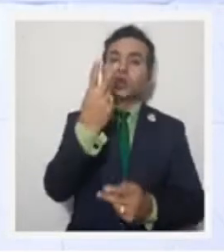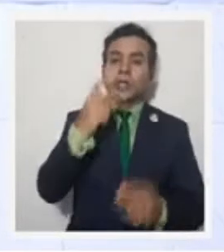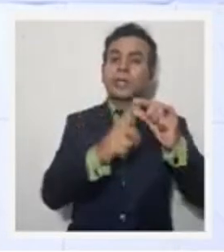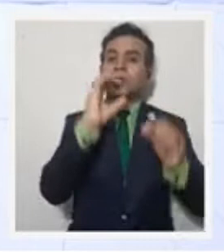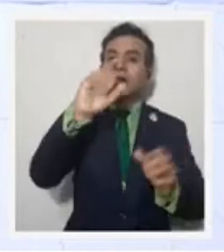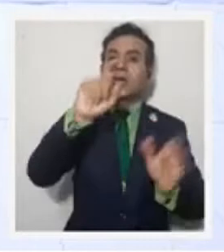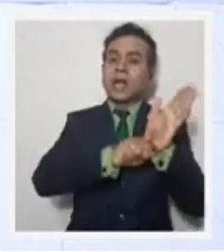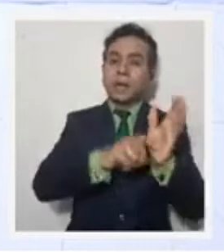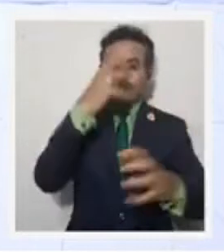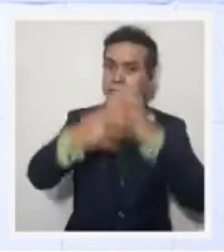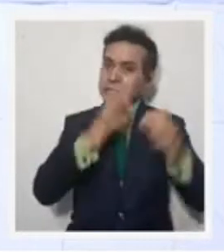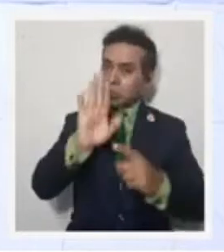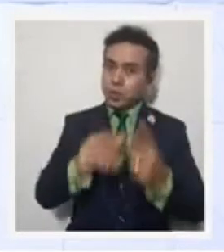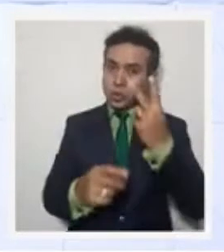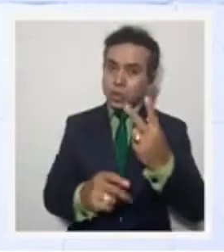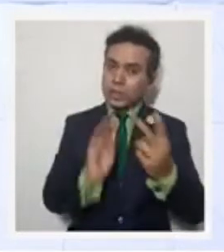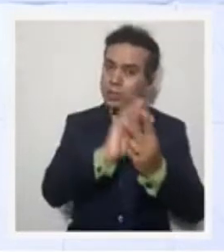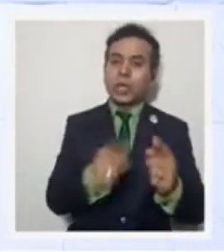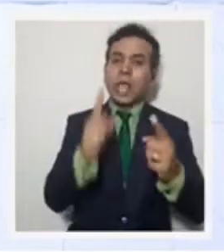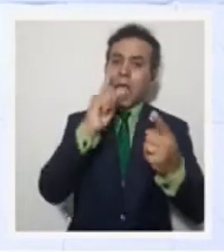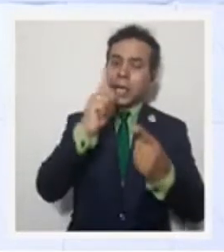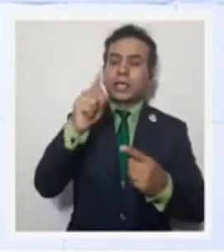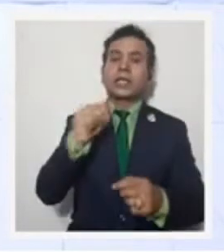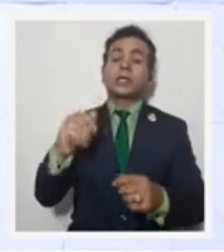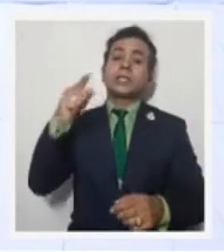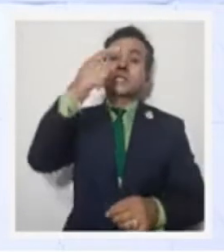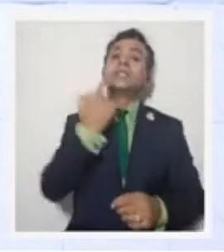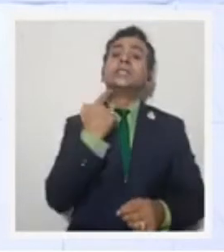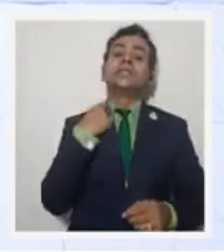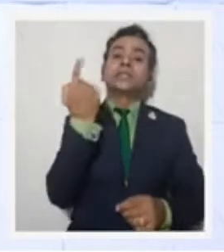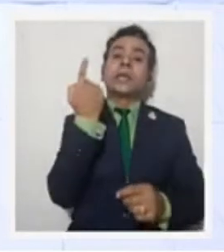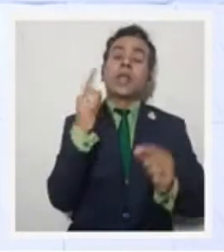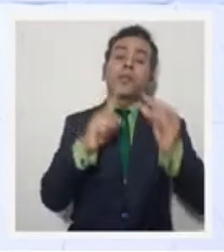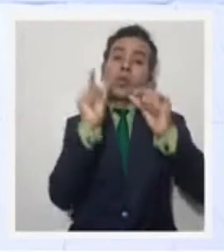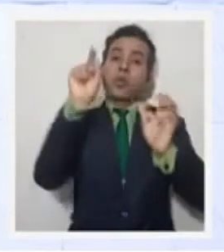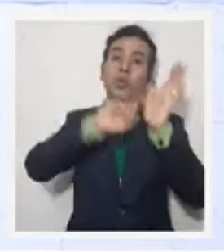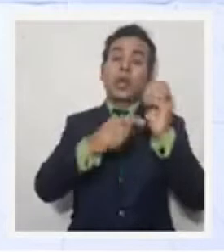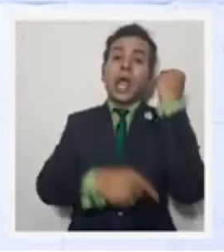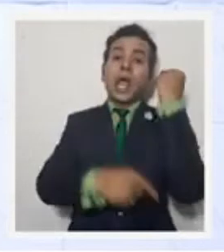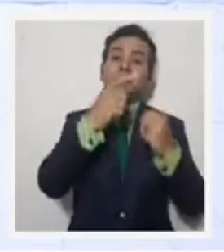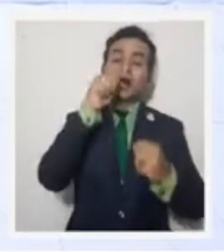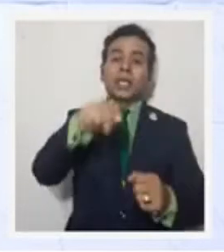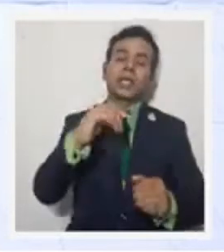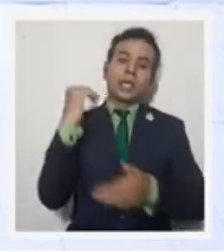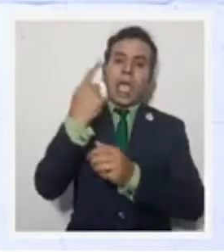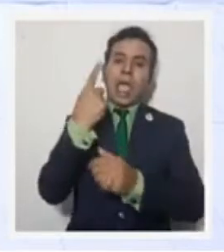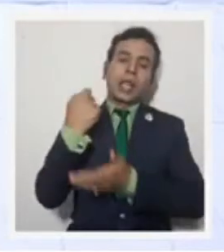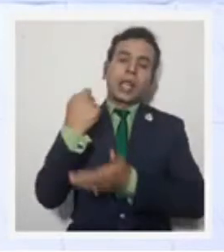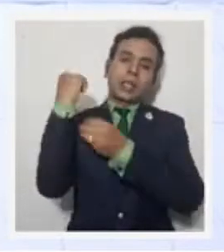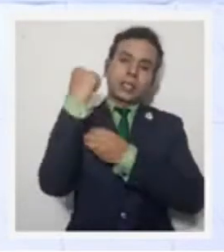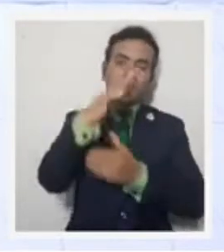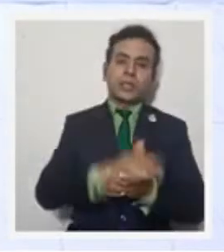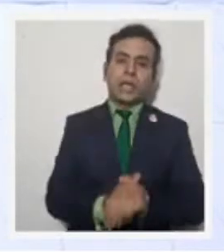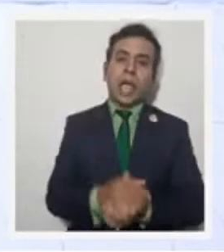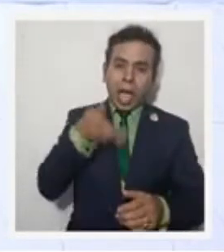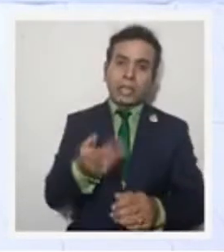ল্যাবে আবার তাদের অতিরিক্ত 2টি পিসিআর মেশিন ছিল তারা ইতিমধ্যেই একটি এর আগে একদিন আমি বলেছিলাম যে তারা জামালপুরের